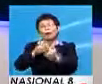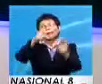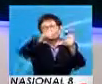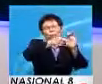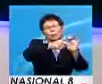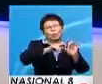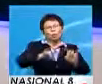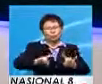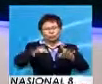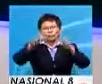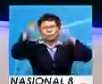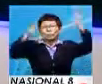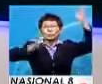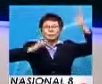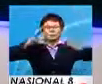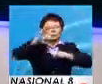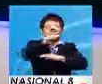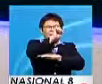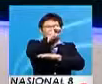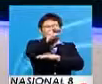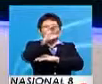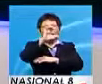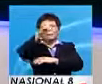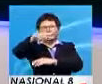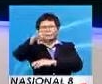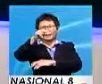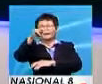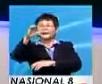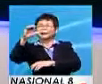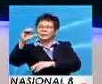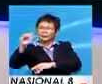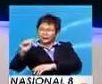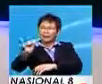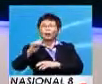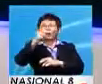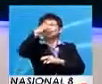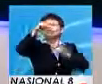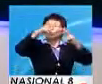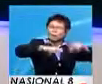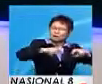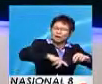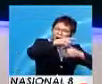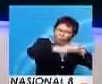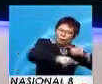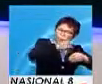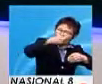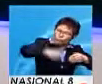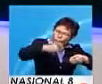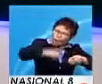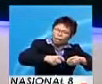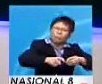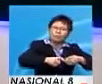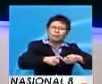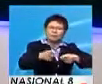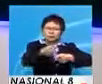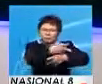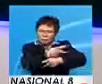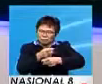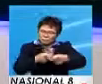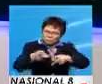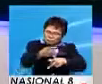australayia Akma ia bagi menjalankan kajian mengenai keperluan penyahkawal